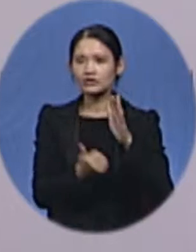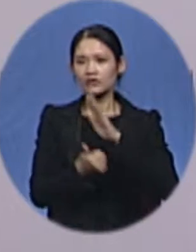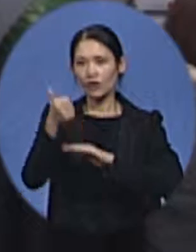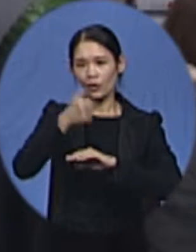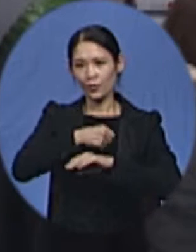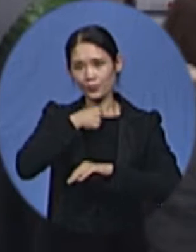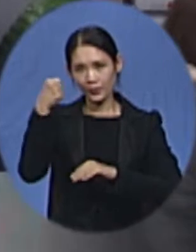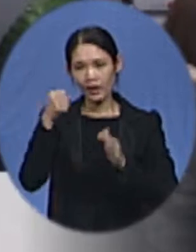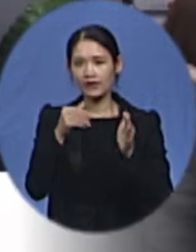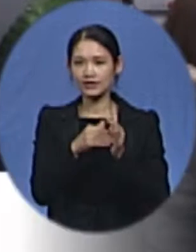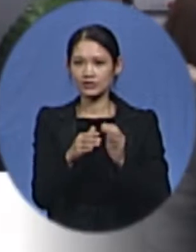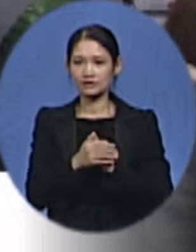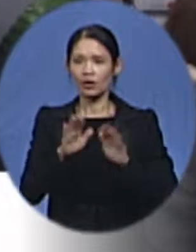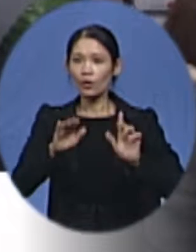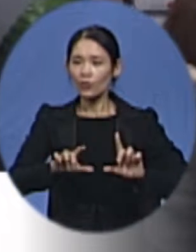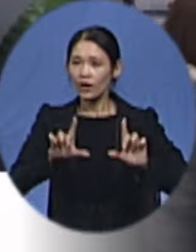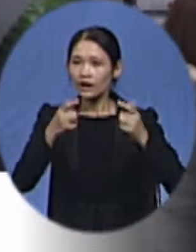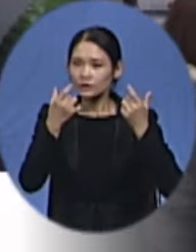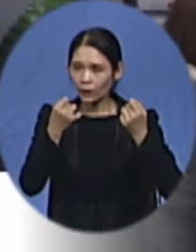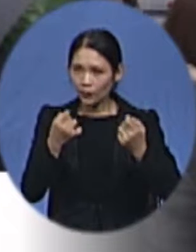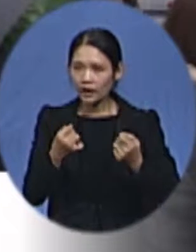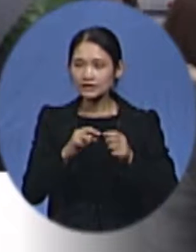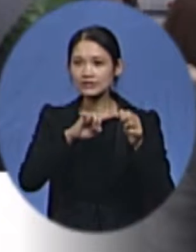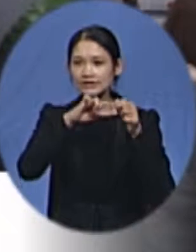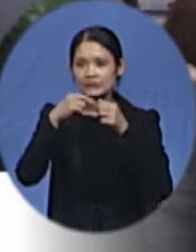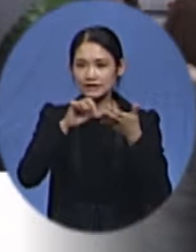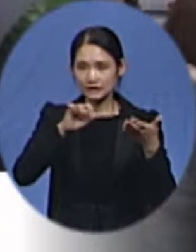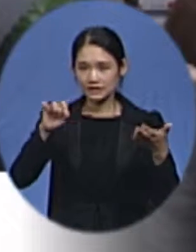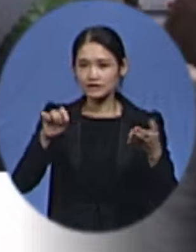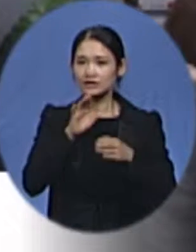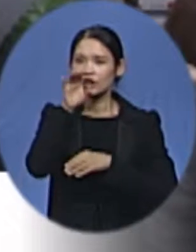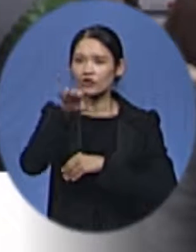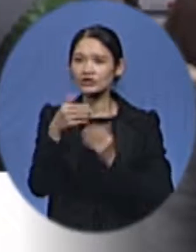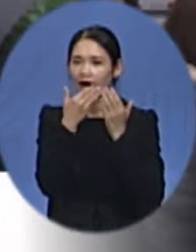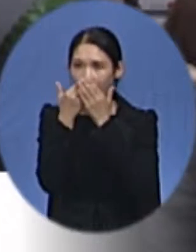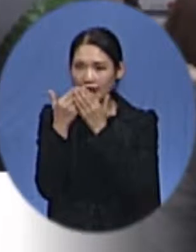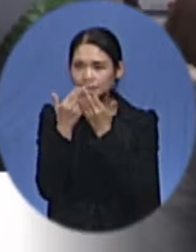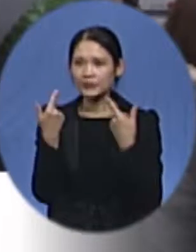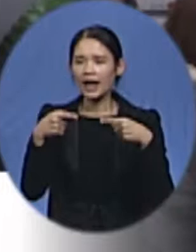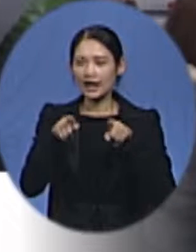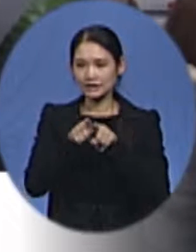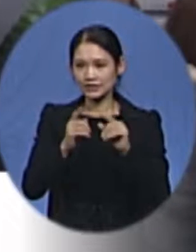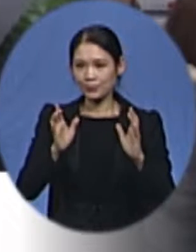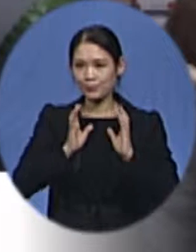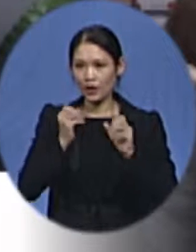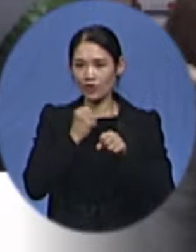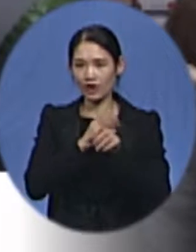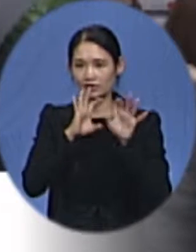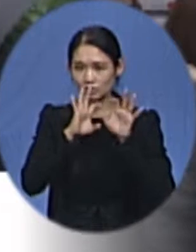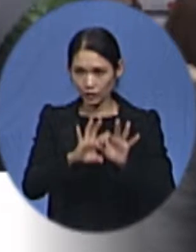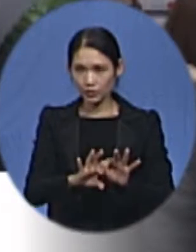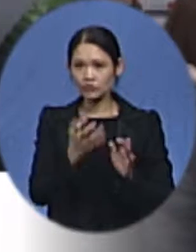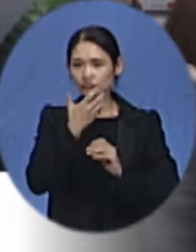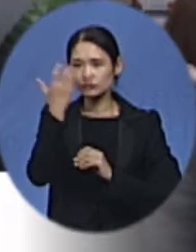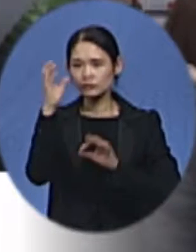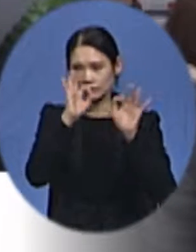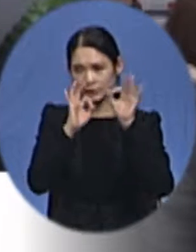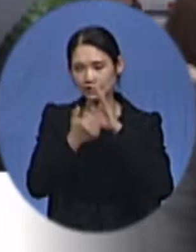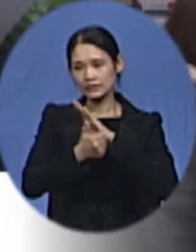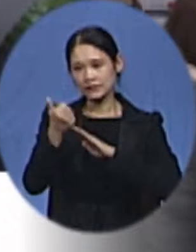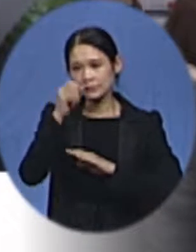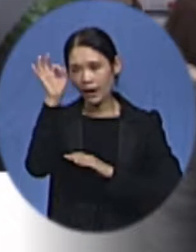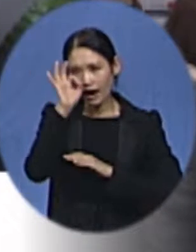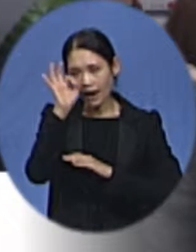성공했습니다. 올해도 역시 글쓰기와 또 현장 학습을 같이 병행해서 이들이 꿈을 찾아서 또 희망을